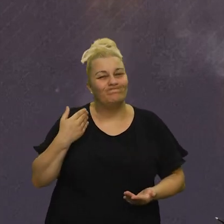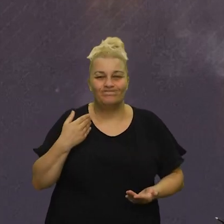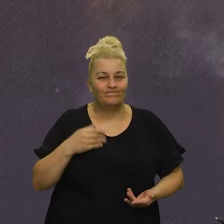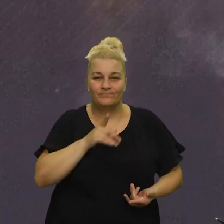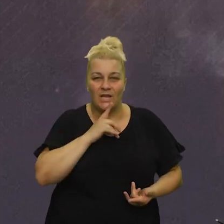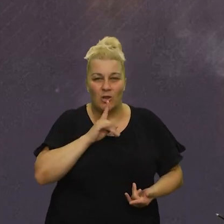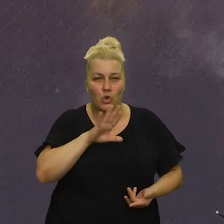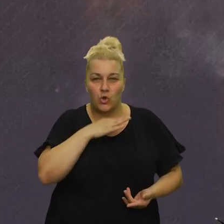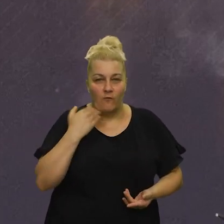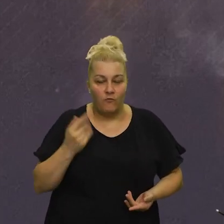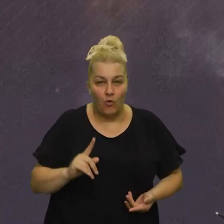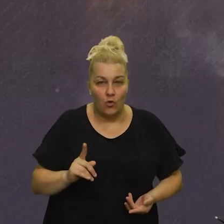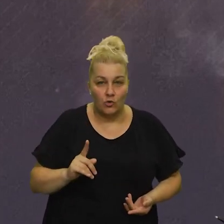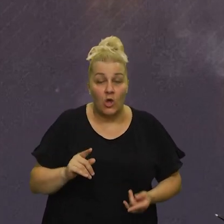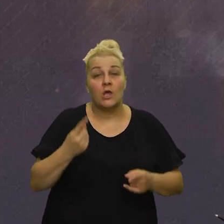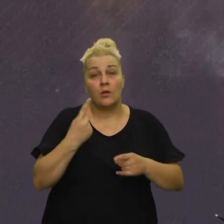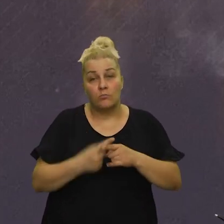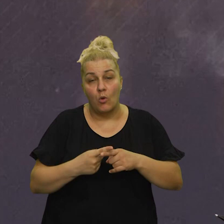dostatno i